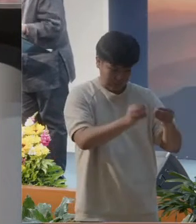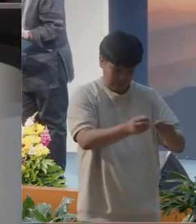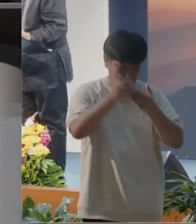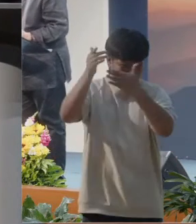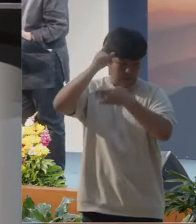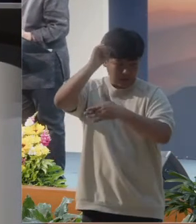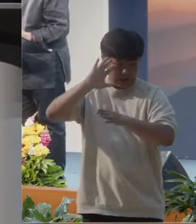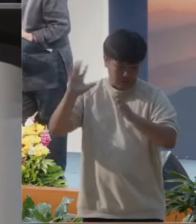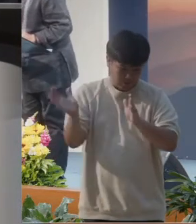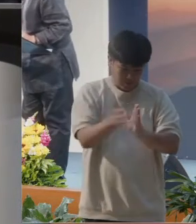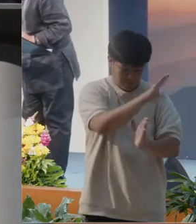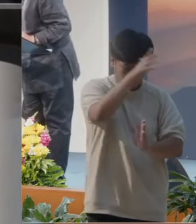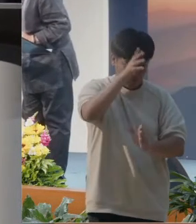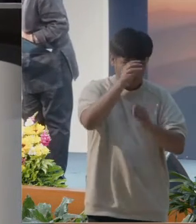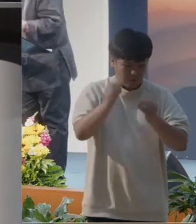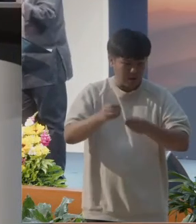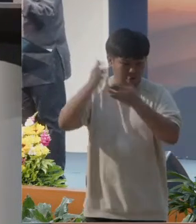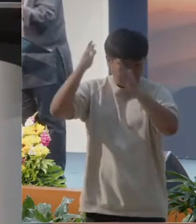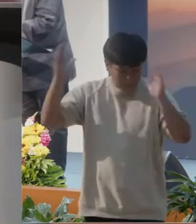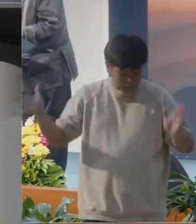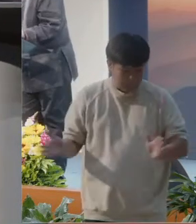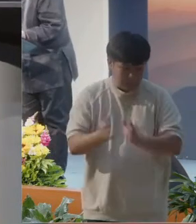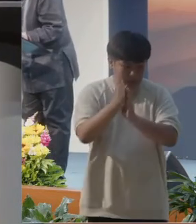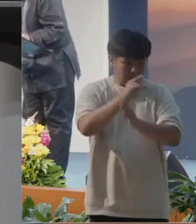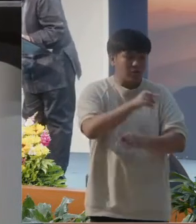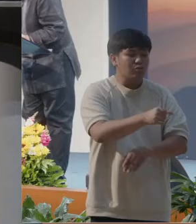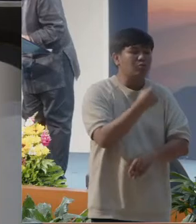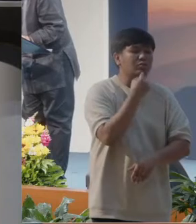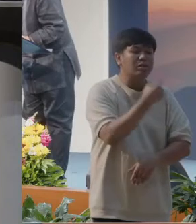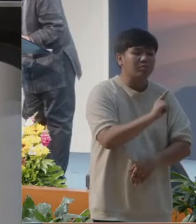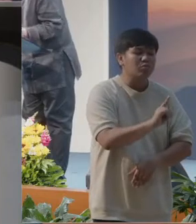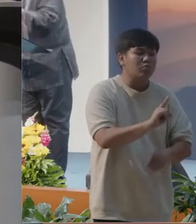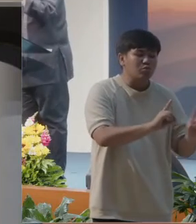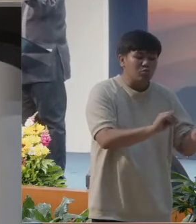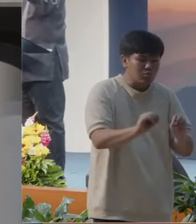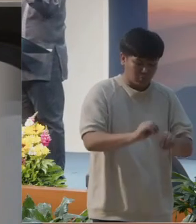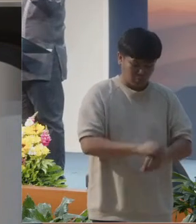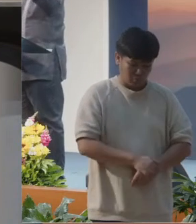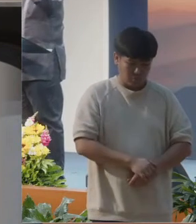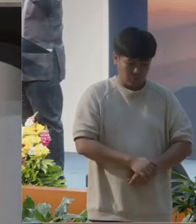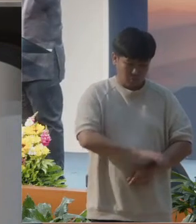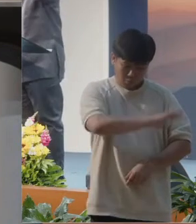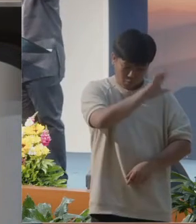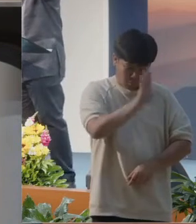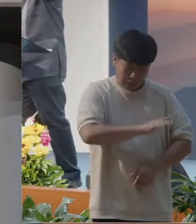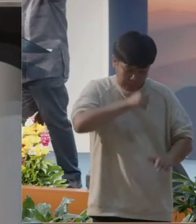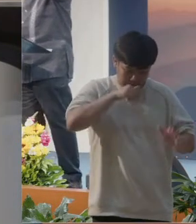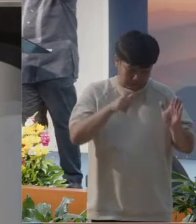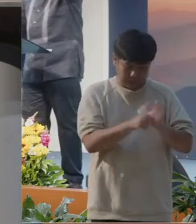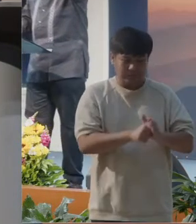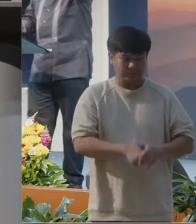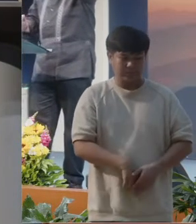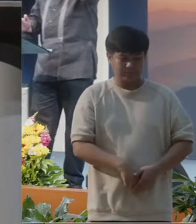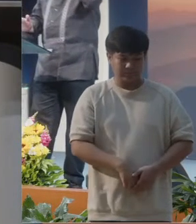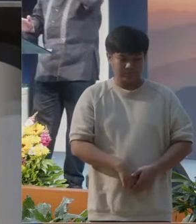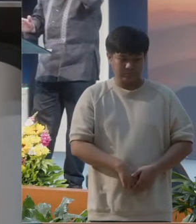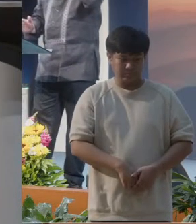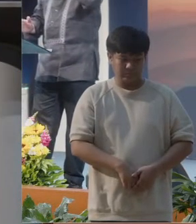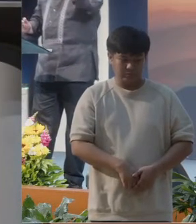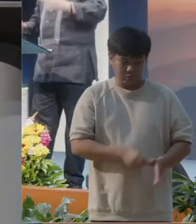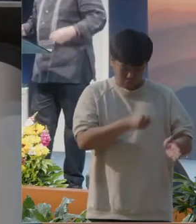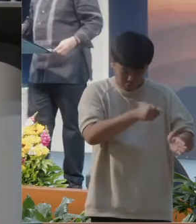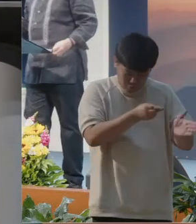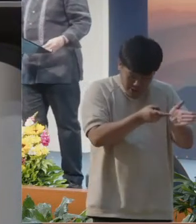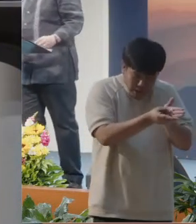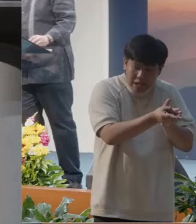to the God of Israel. Give him praise. Tell me now what you have done. Do not hide it from me." Abay,